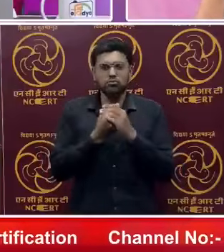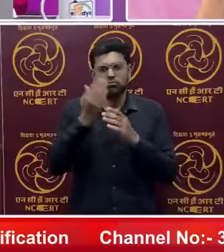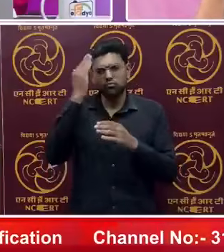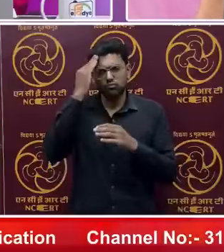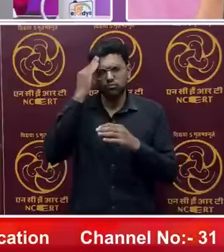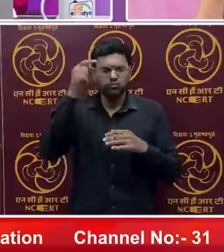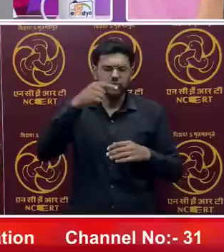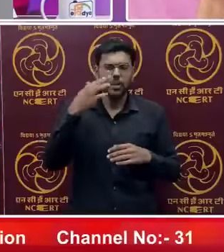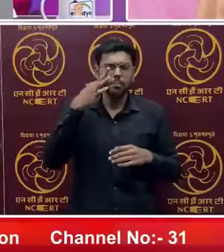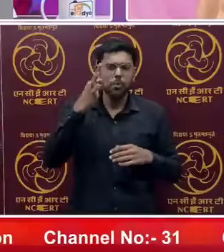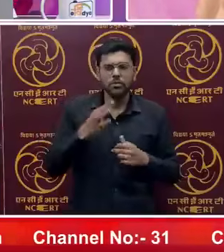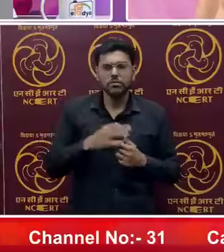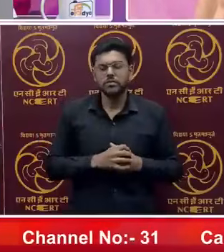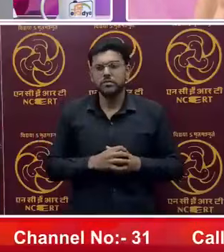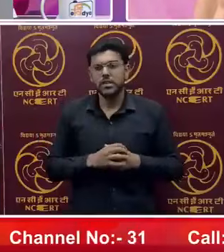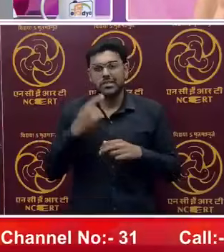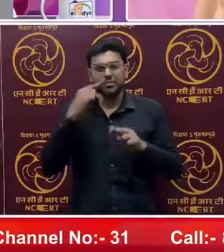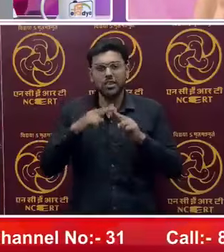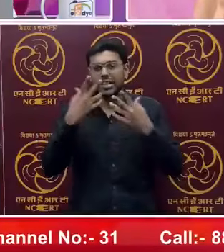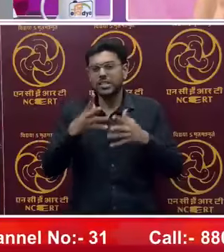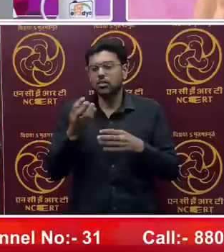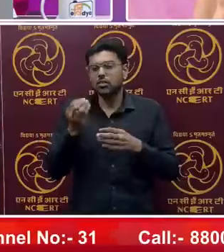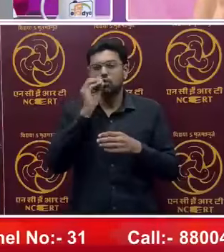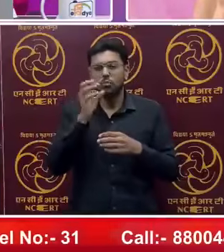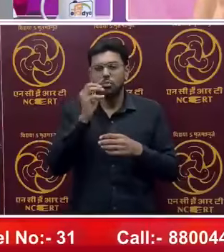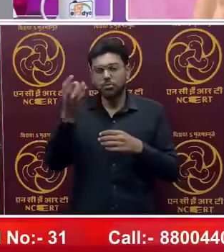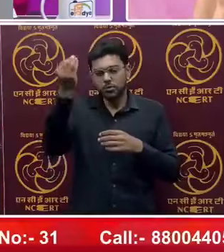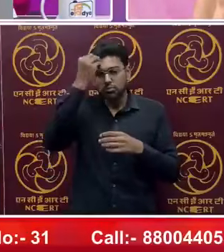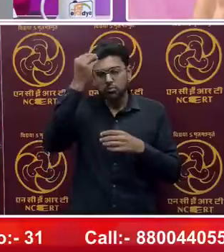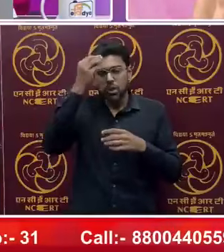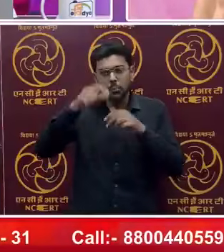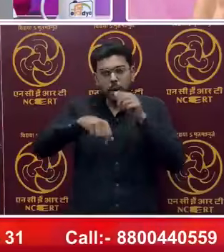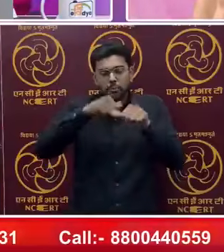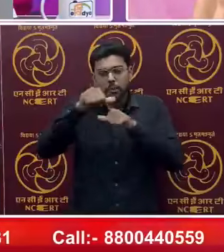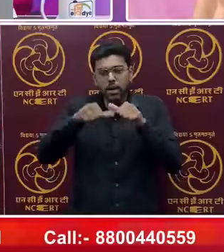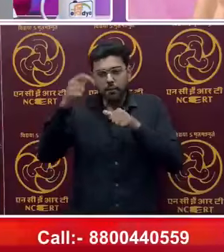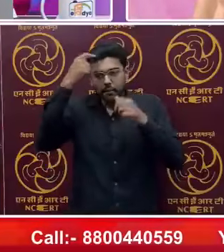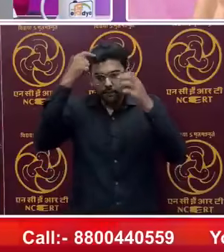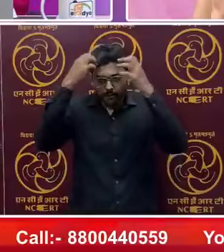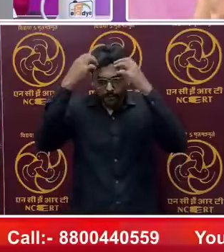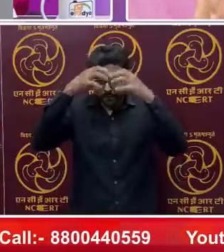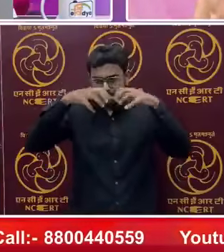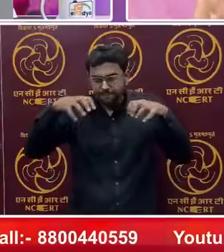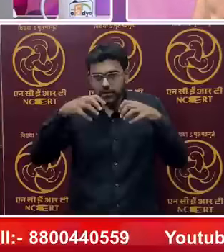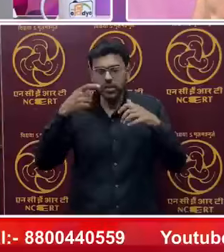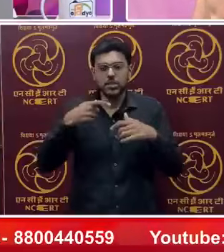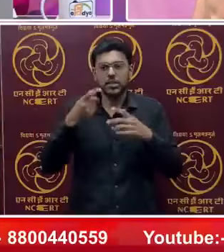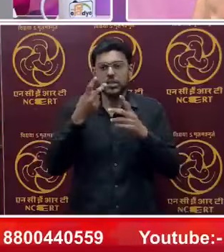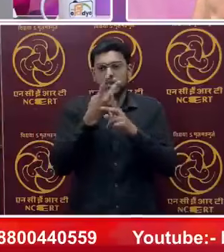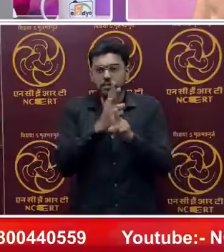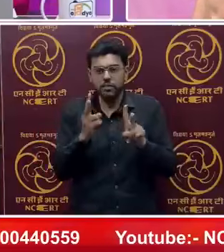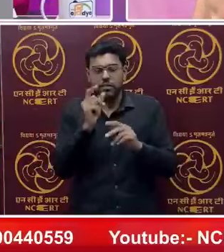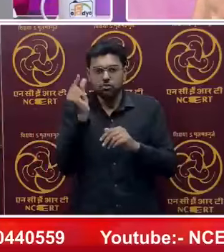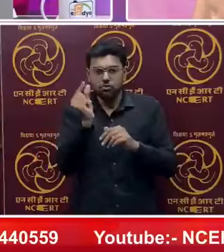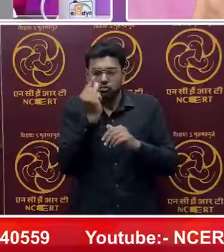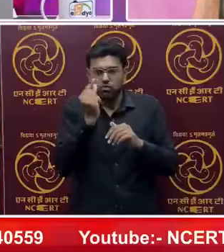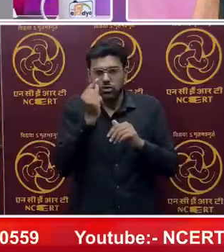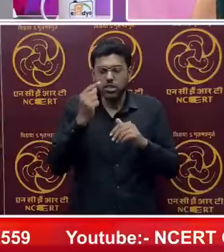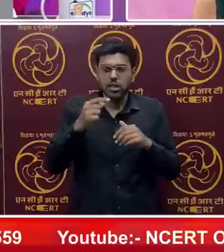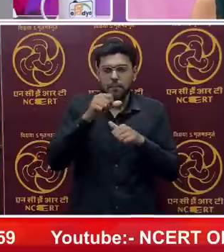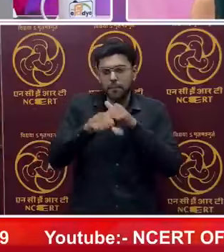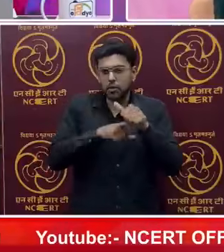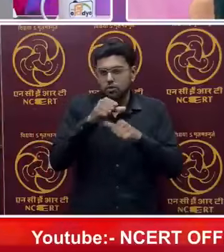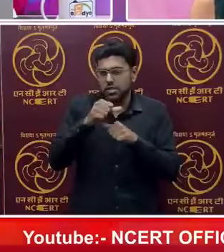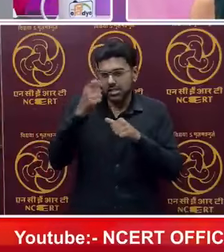इट्स वेरी इंपॉर्टेंट कि जब हम किसी इंफॉर्मेशन को प्रोसेस करते हैं तो हम अपने सेंसरी ऑर्गन्स को यूज़ करते हैं, सेंसरी प्रोसेसिंग